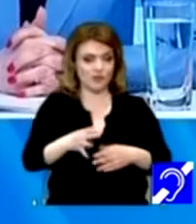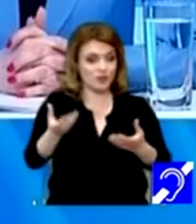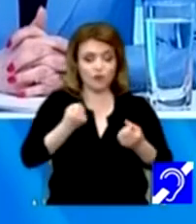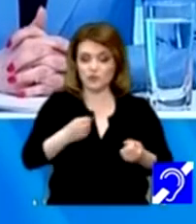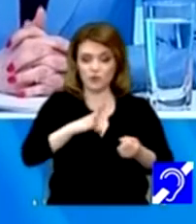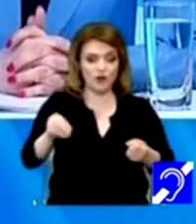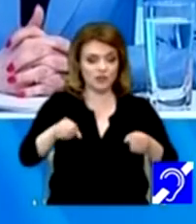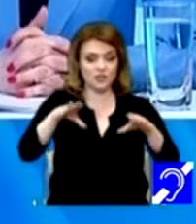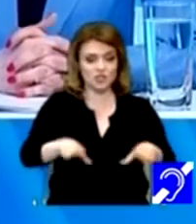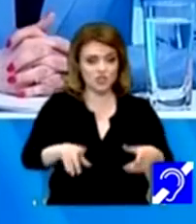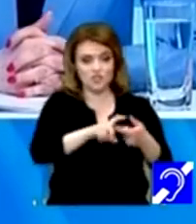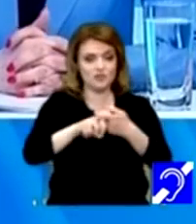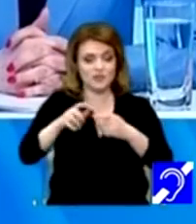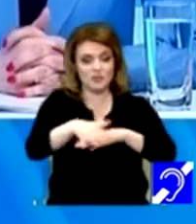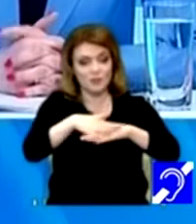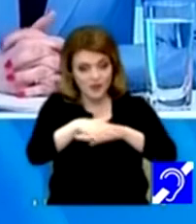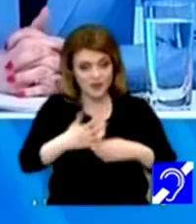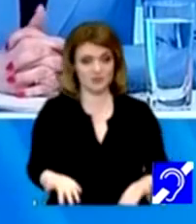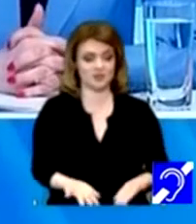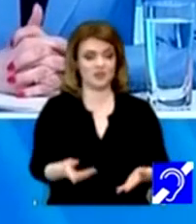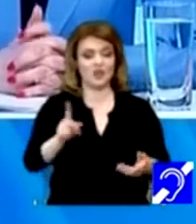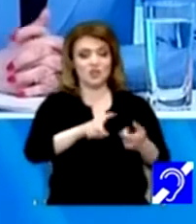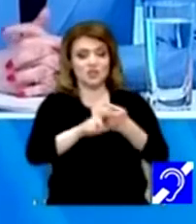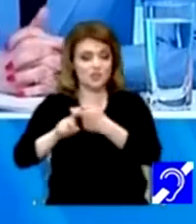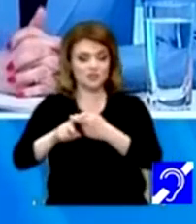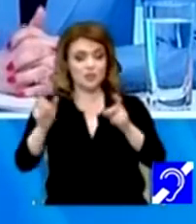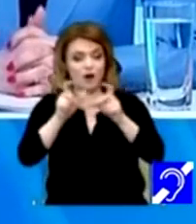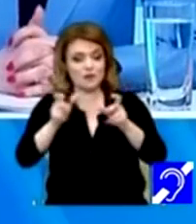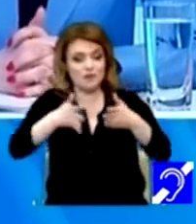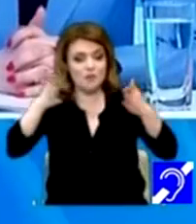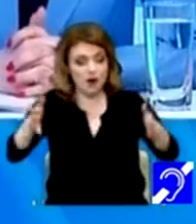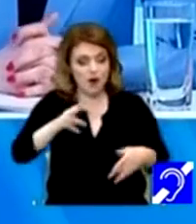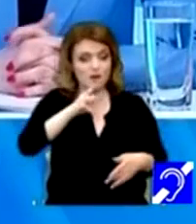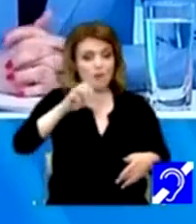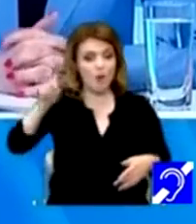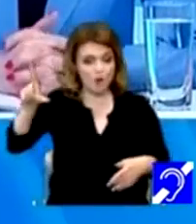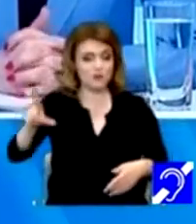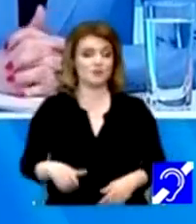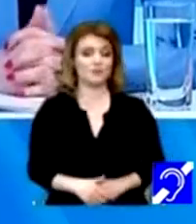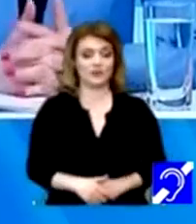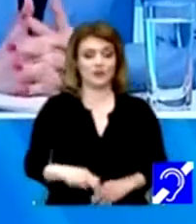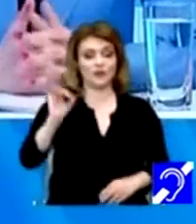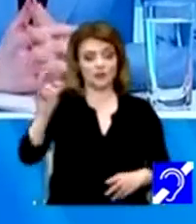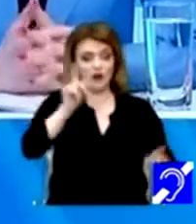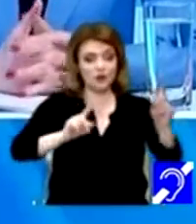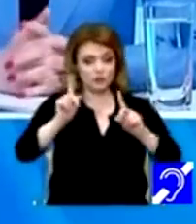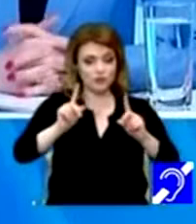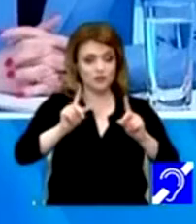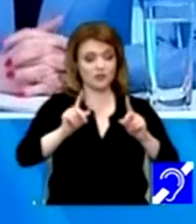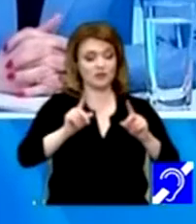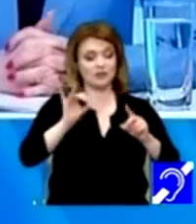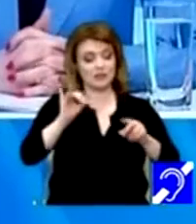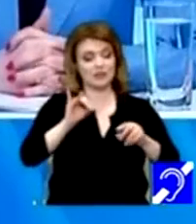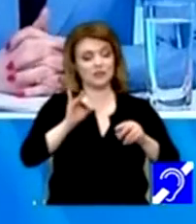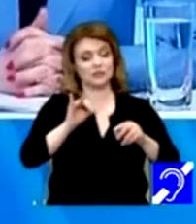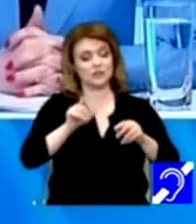de piețele, ceea ce ține de mall-uri sau adunările din biserici,